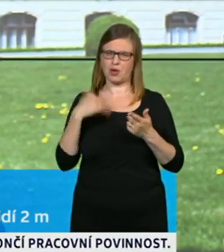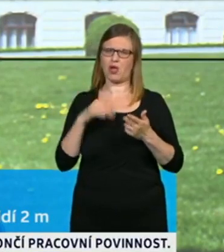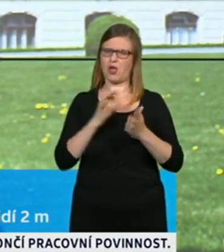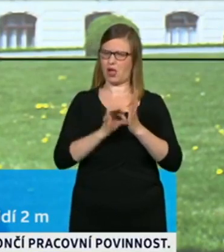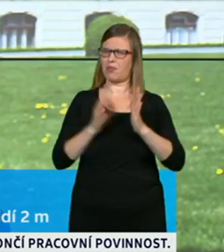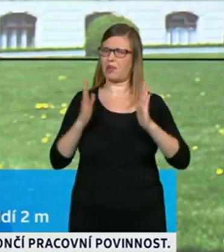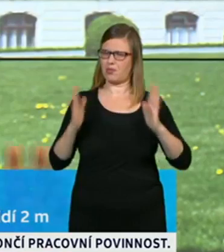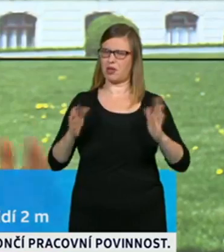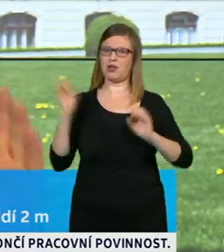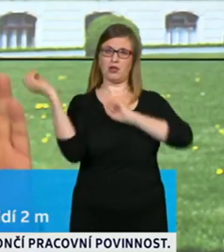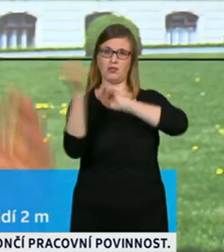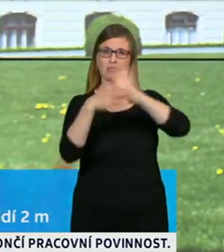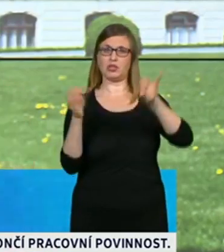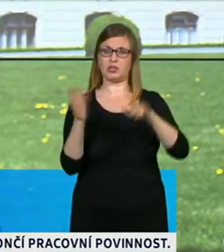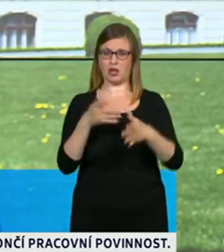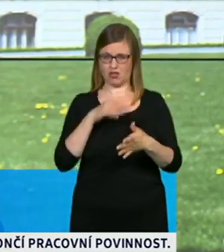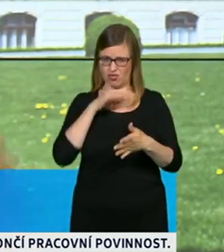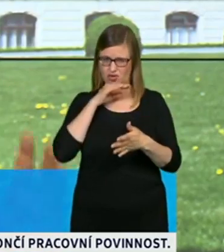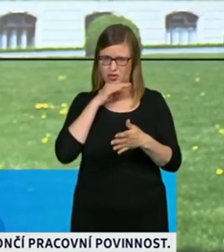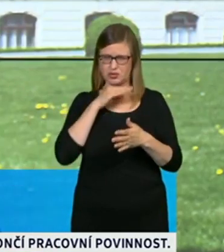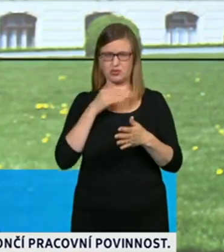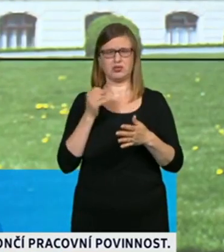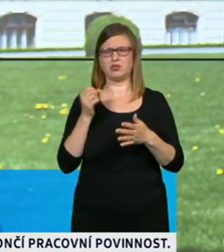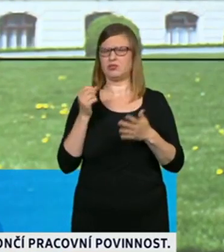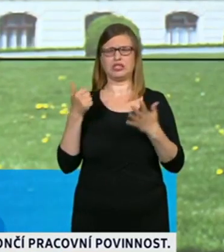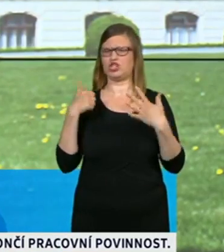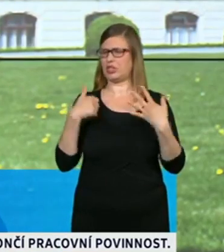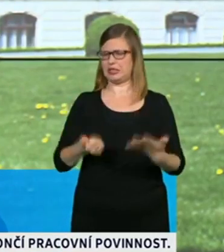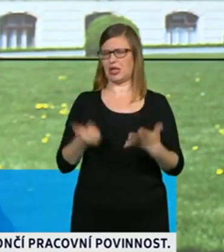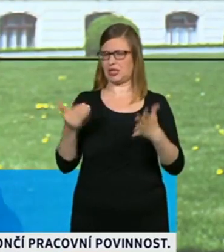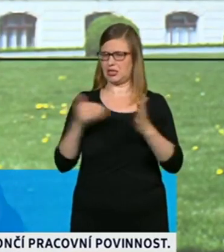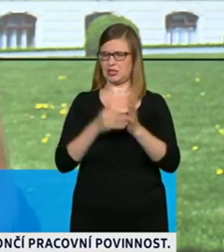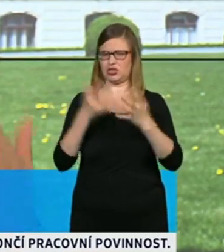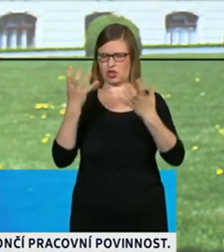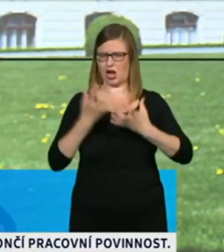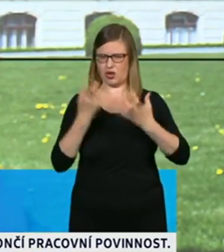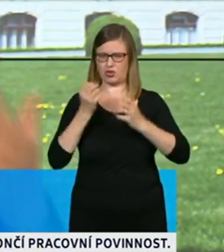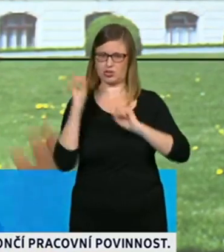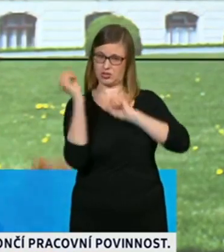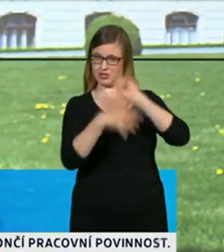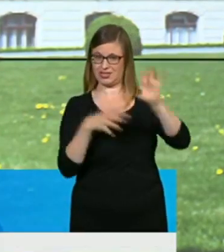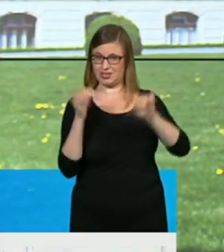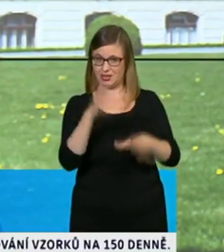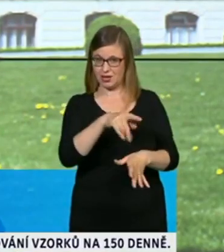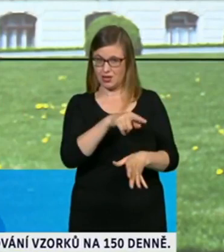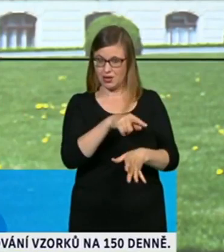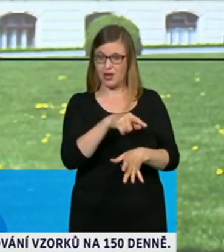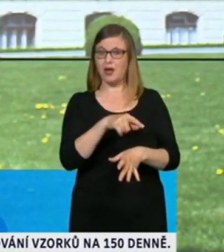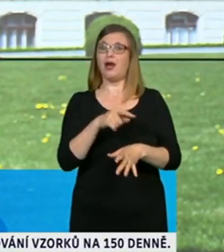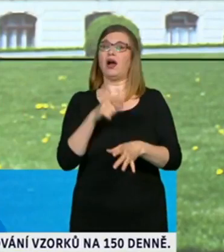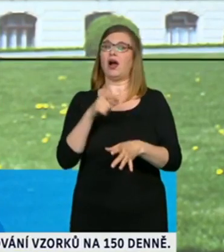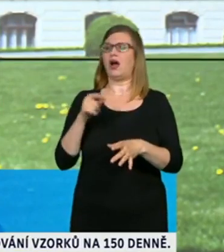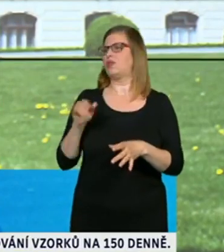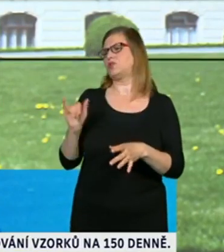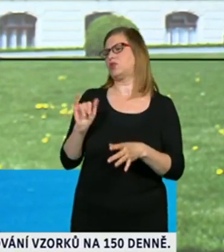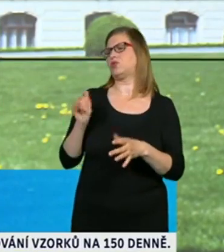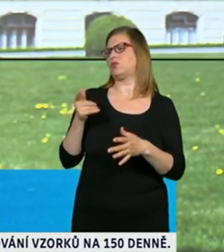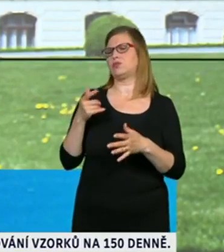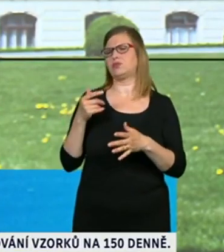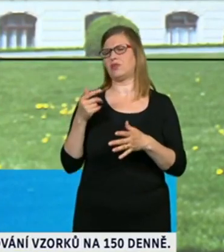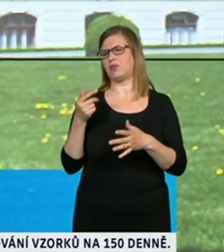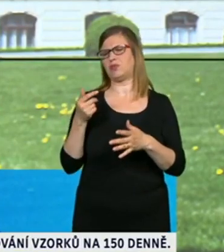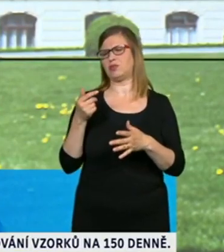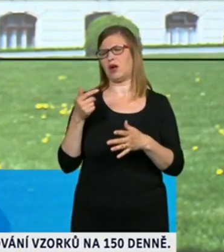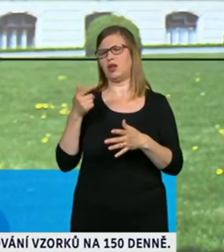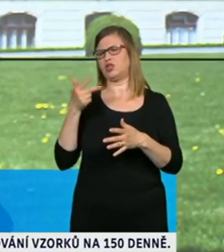tisíc žádostí, 3 tisíce byly buď pokus o podvod, anebo to byly žádosti, které byly dublované, prostě které vůbec nesplňovaly, ale tu elementární podmínku, že